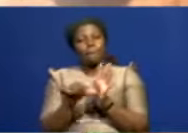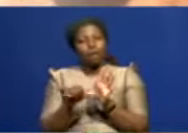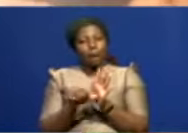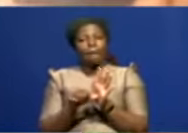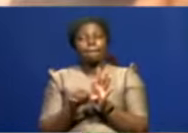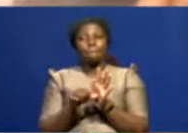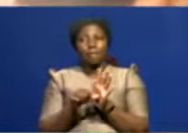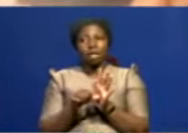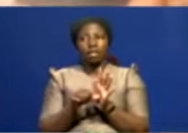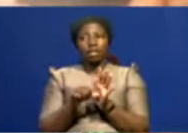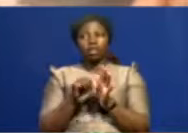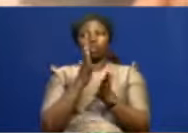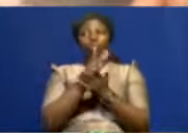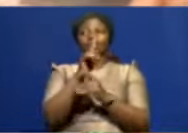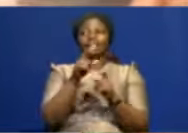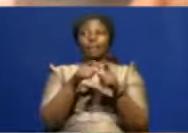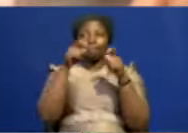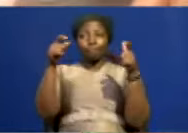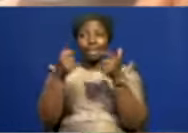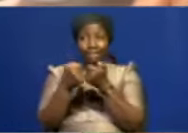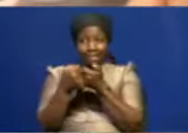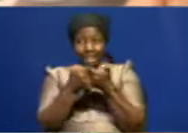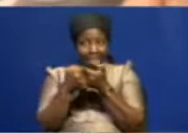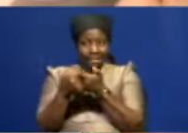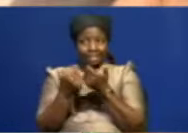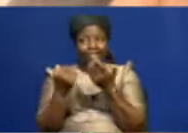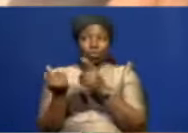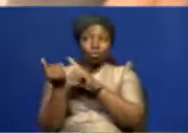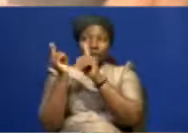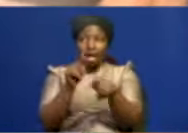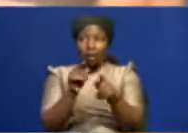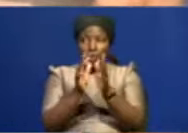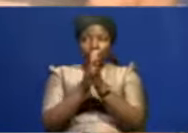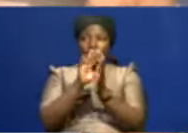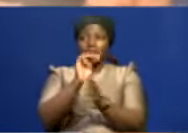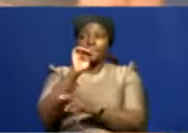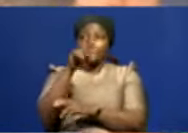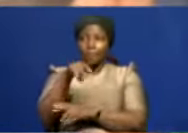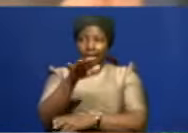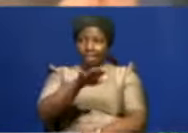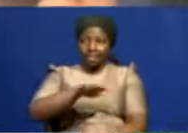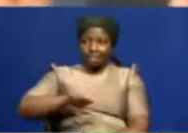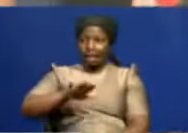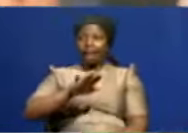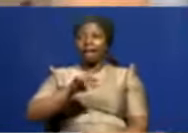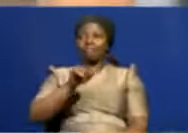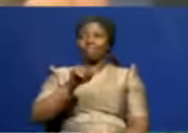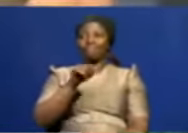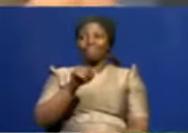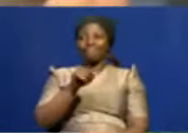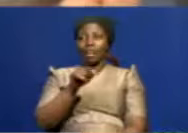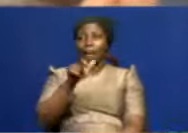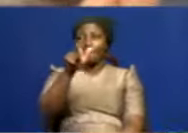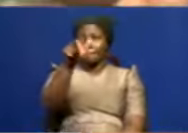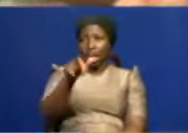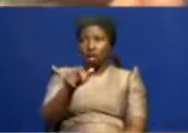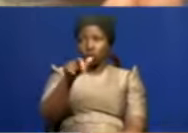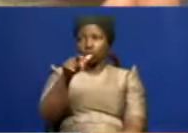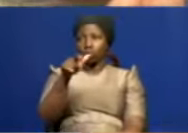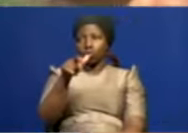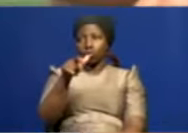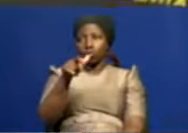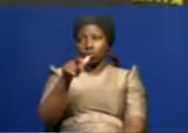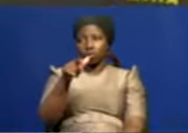changamoto zaidi moja wa bunge hapa nataka sana mtu fulani afanye mwenyekiti